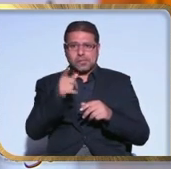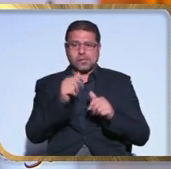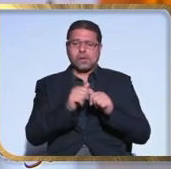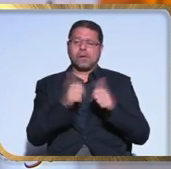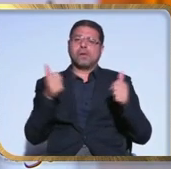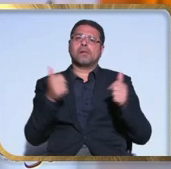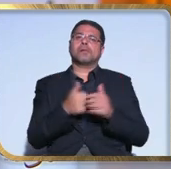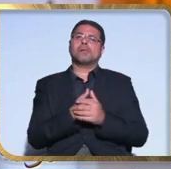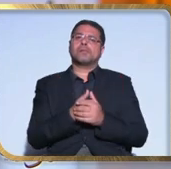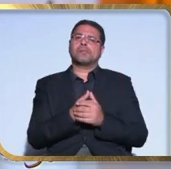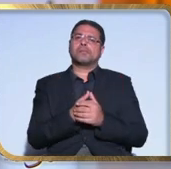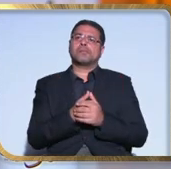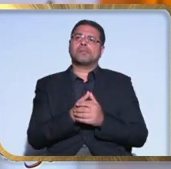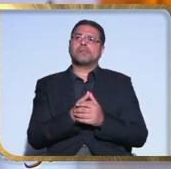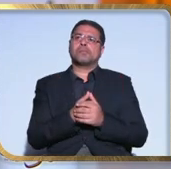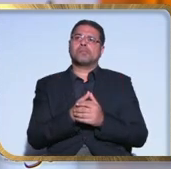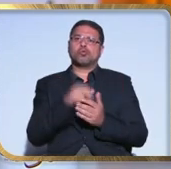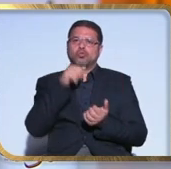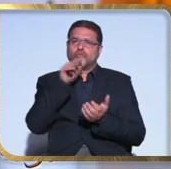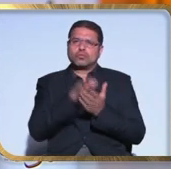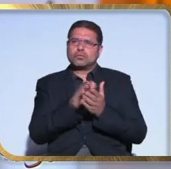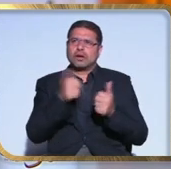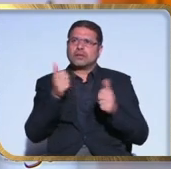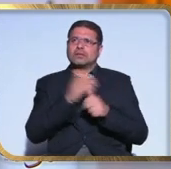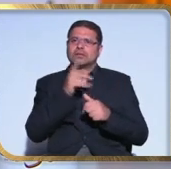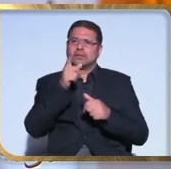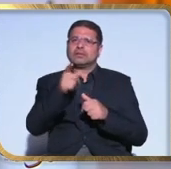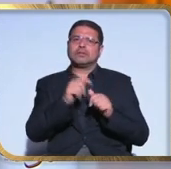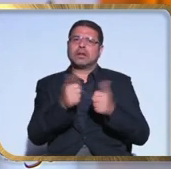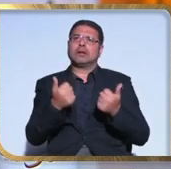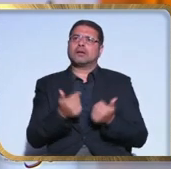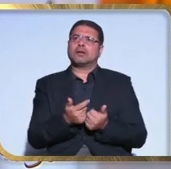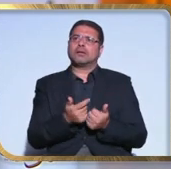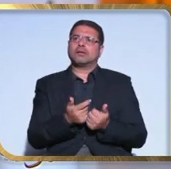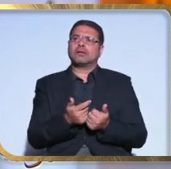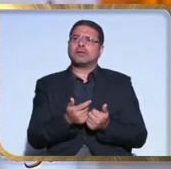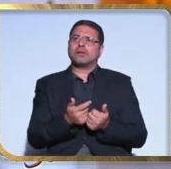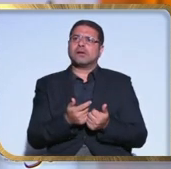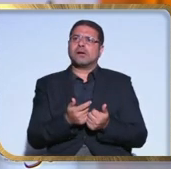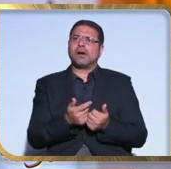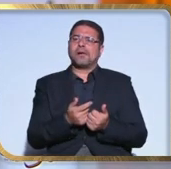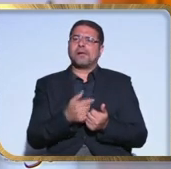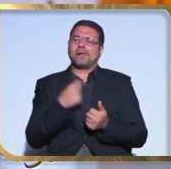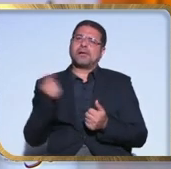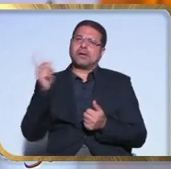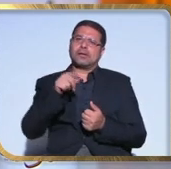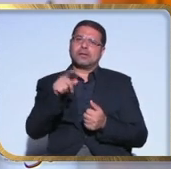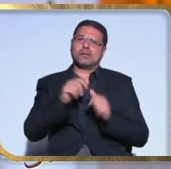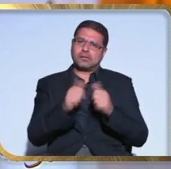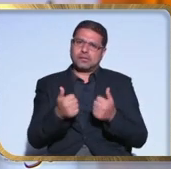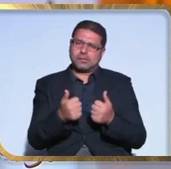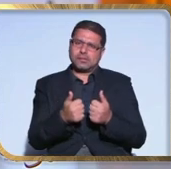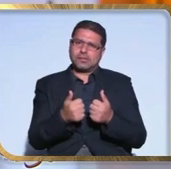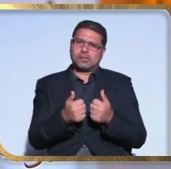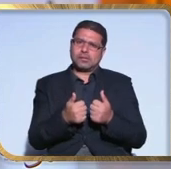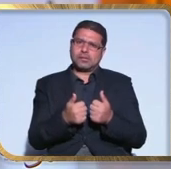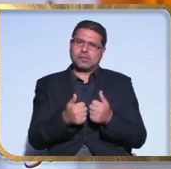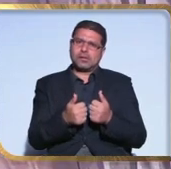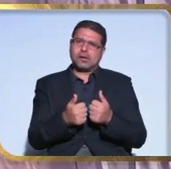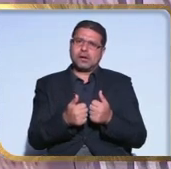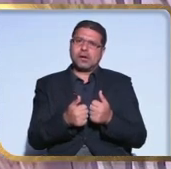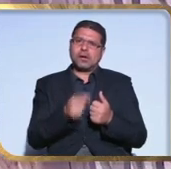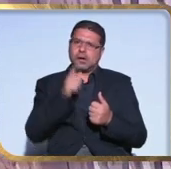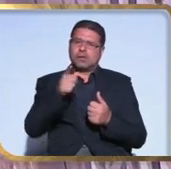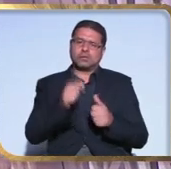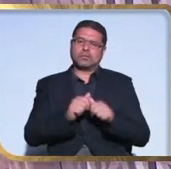طالق طب ده مش يمين طلاق ده بيقوللك انت طالق ولا بيقوللك علي الطلاق لا بيقوللي